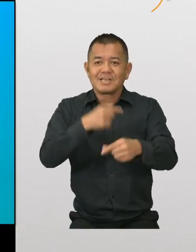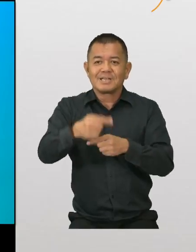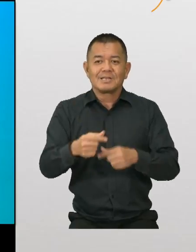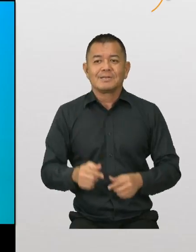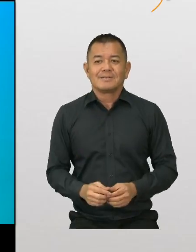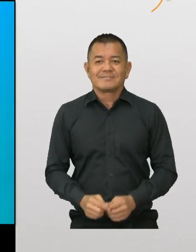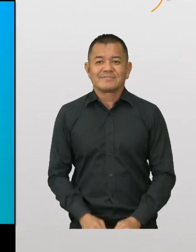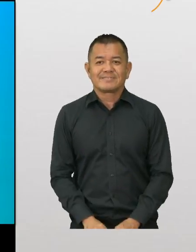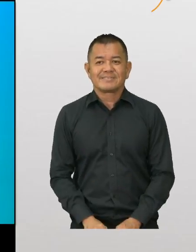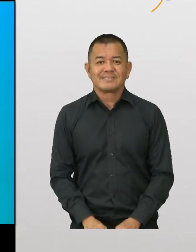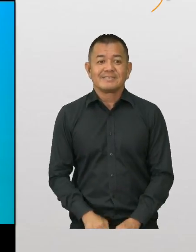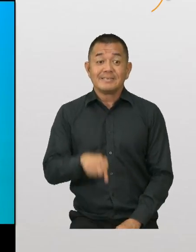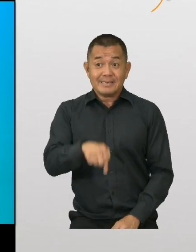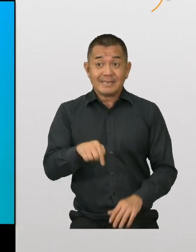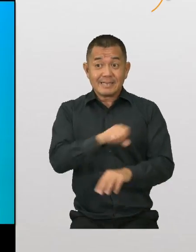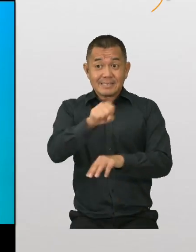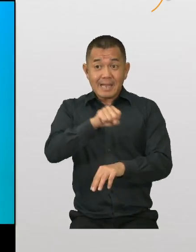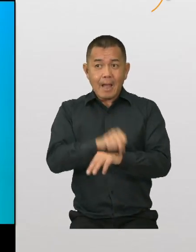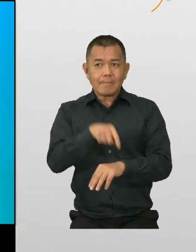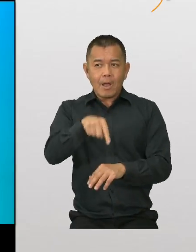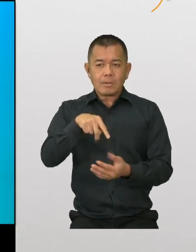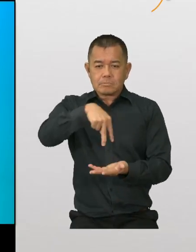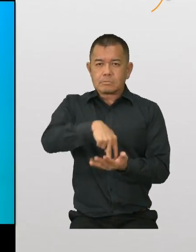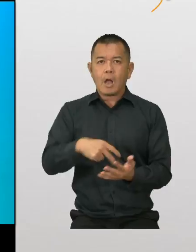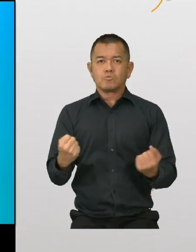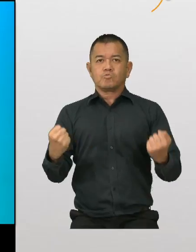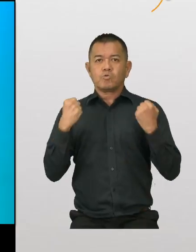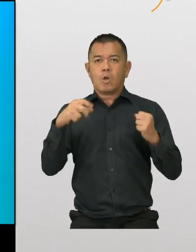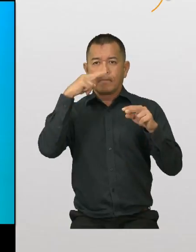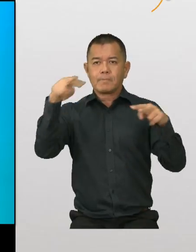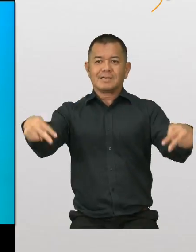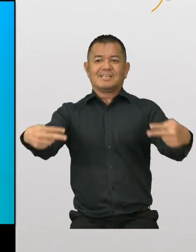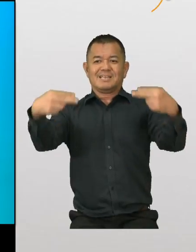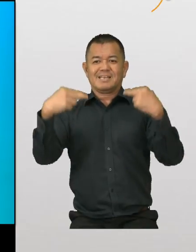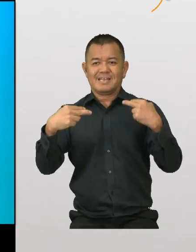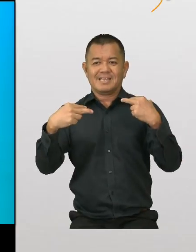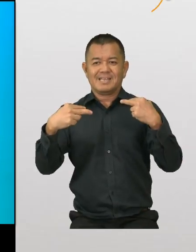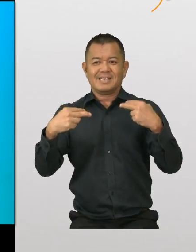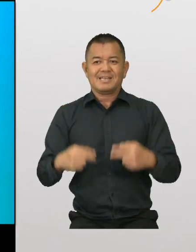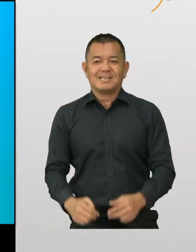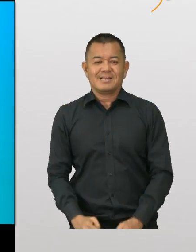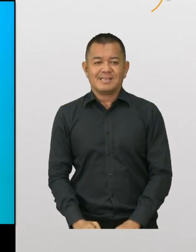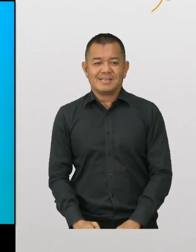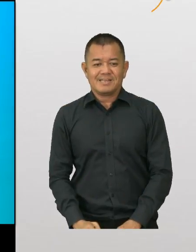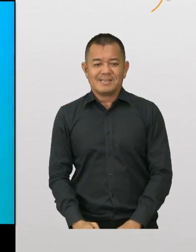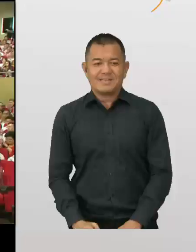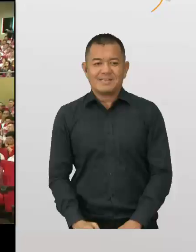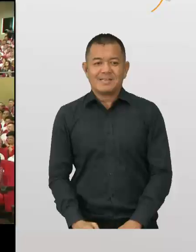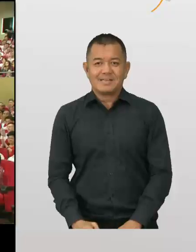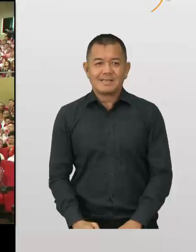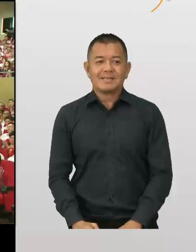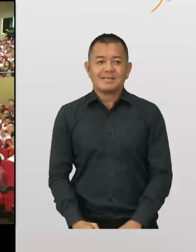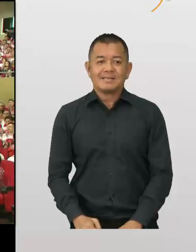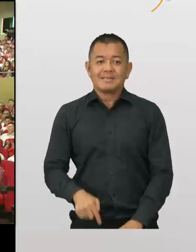world and an 讓新加坡 endearing 永遠 home 是你我珍惜的 for 溫馨家 all 園 of us. 謝謝大家。 Thank you,